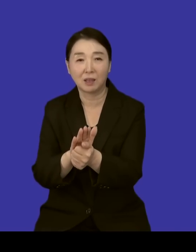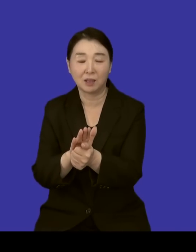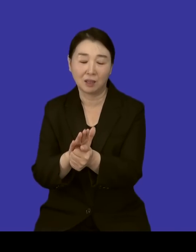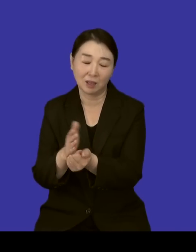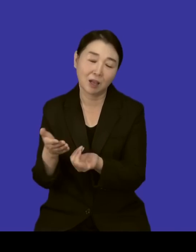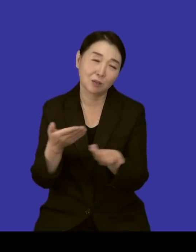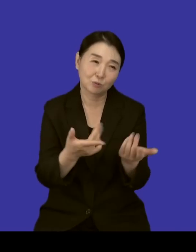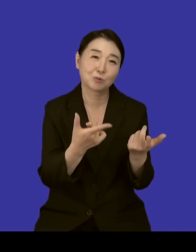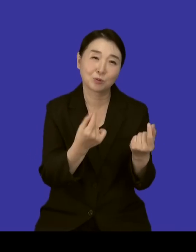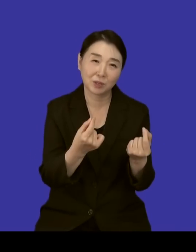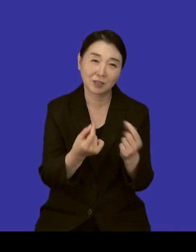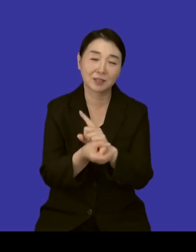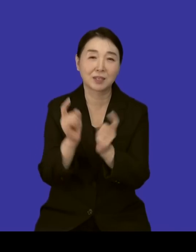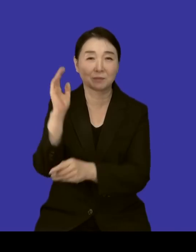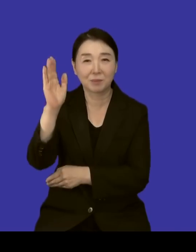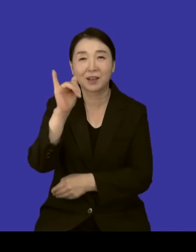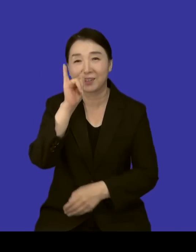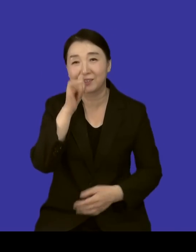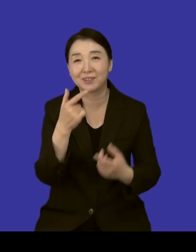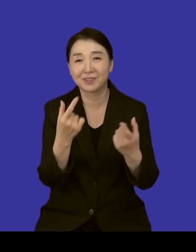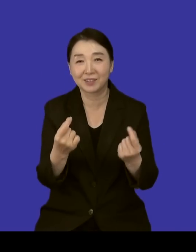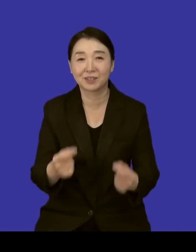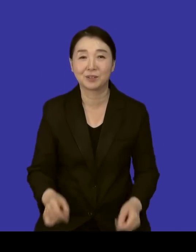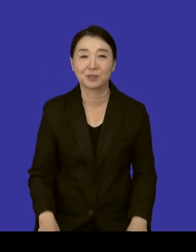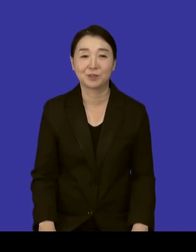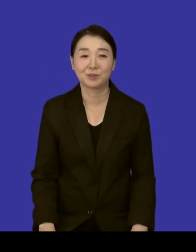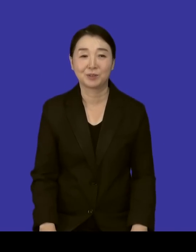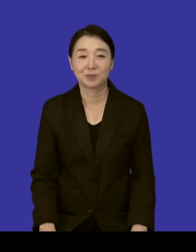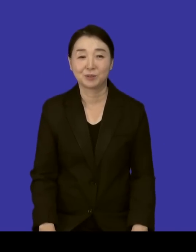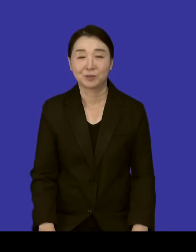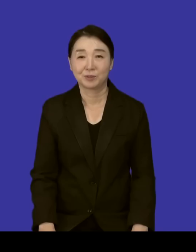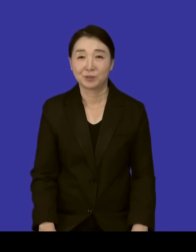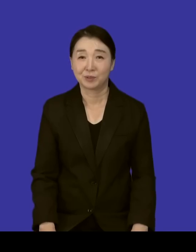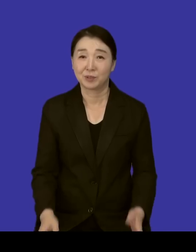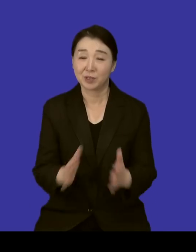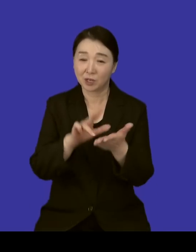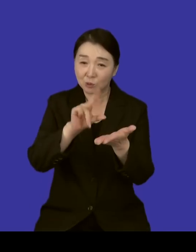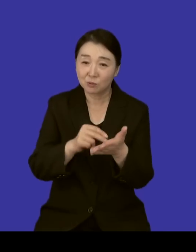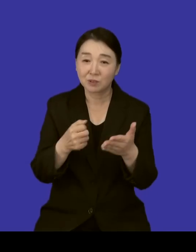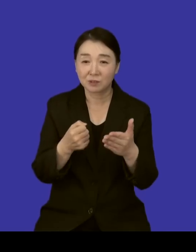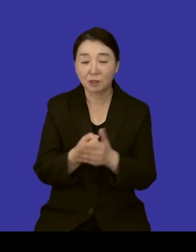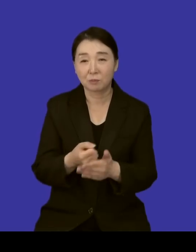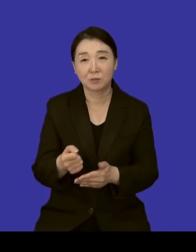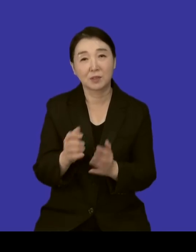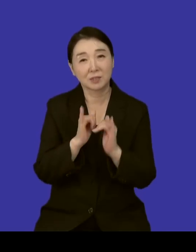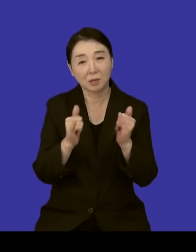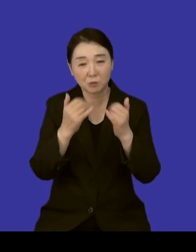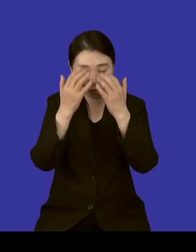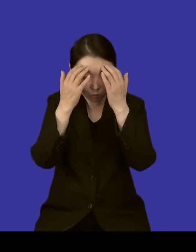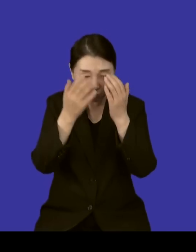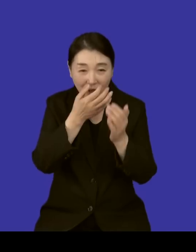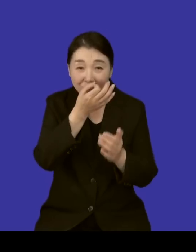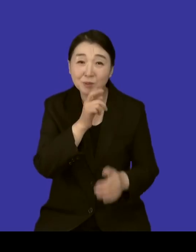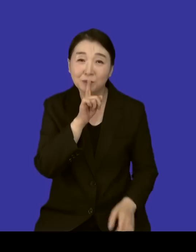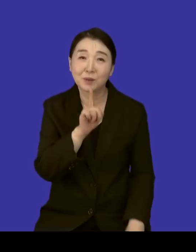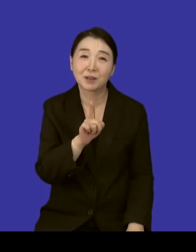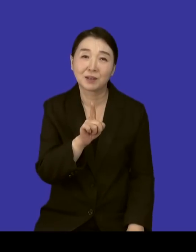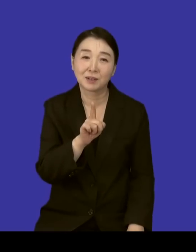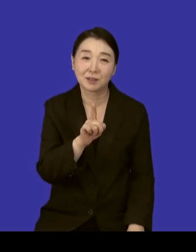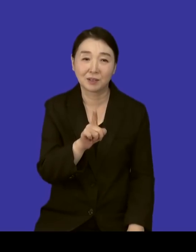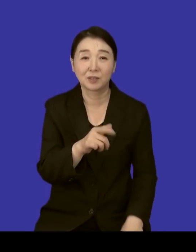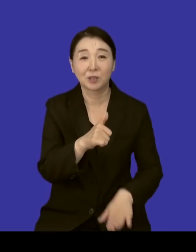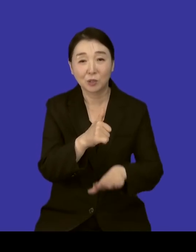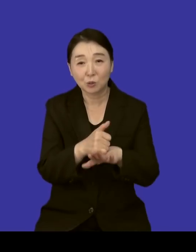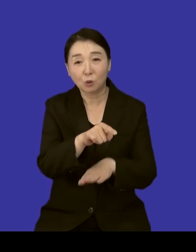전달하는 스피커로 사용하시지 않나라는 생각이 글쎄 들었어요. 말이에요. 가정 문제 때문에 많은 분들이 고통받고 힘들어하는데 네. 전